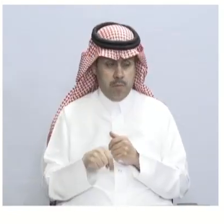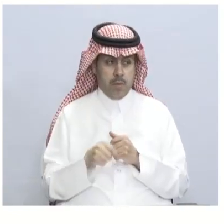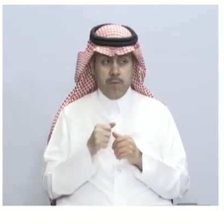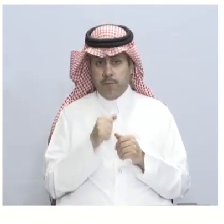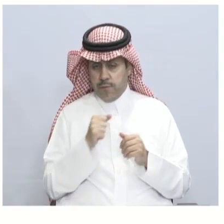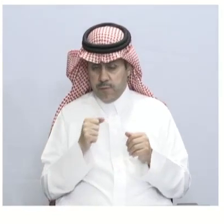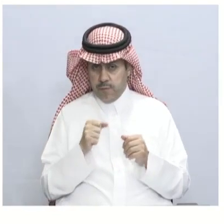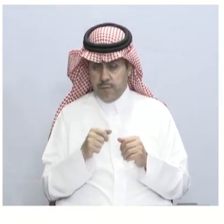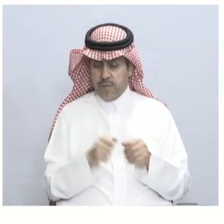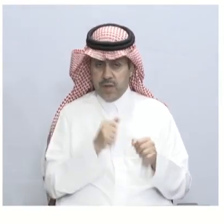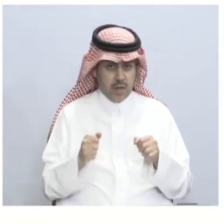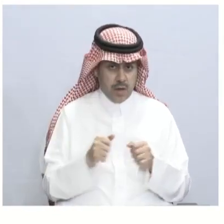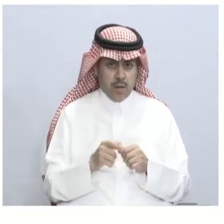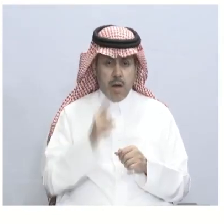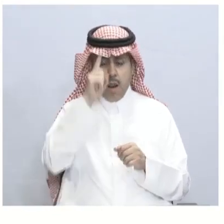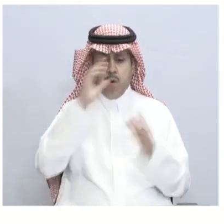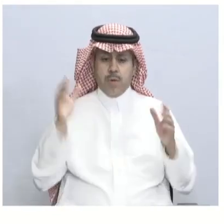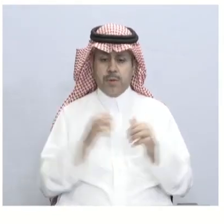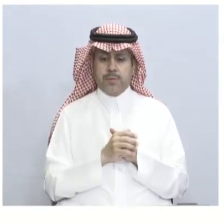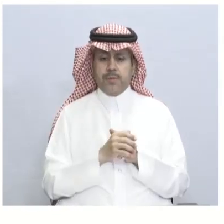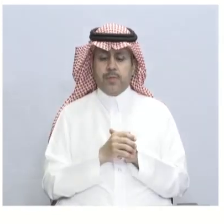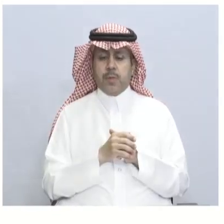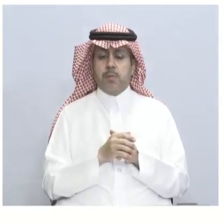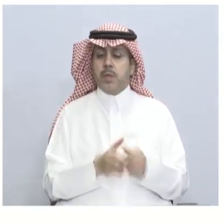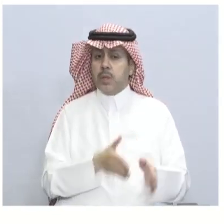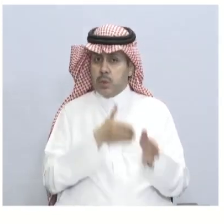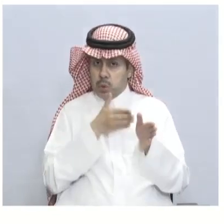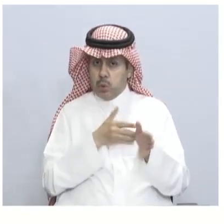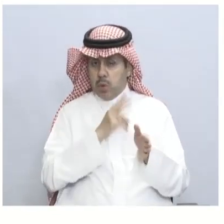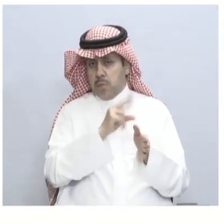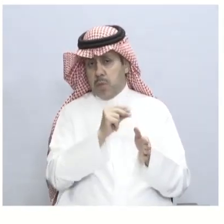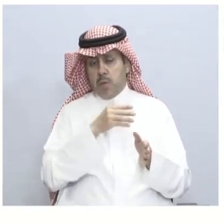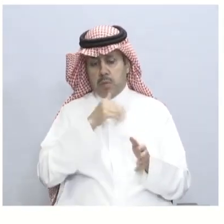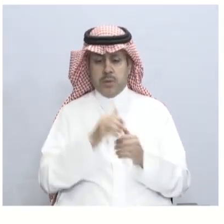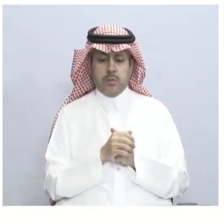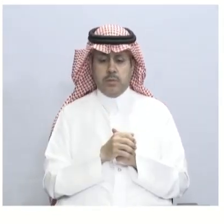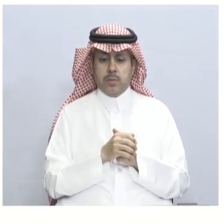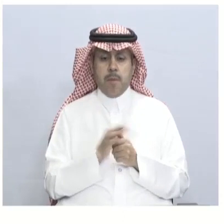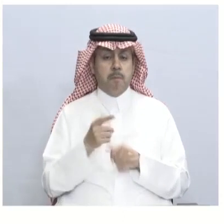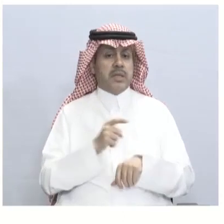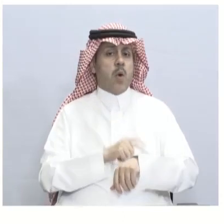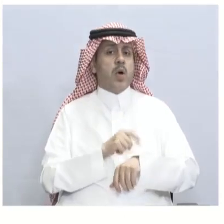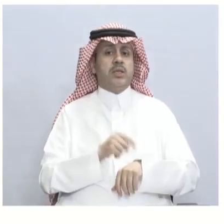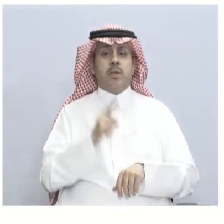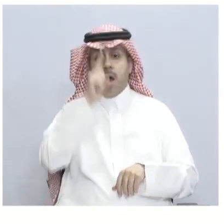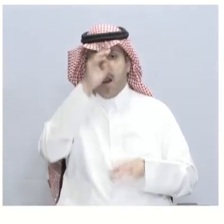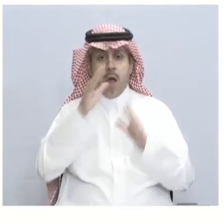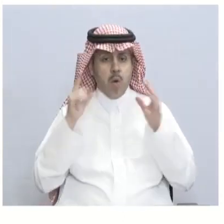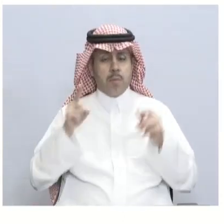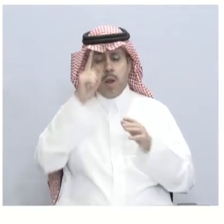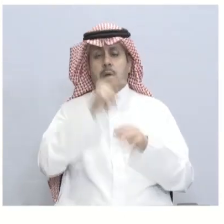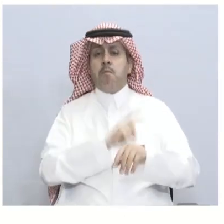الفطر وفي عيد الاضحى من التكبير فانه من السنن طيب متى وقت هذا التكبير